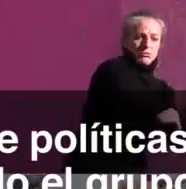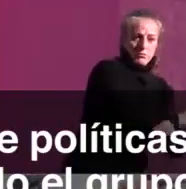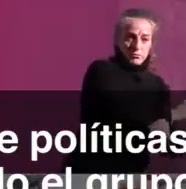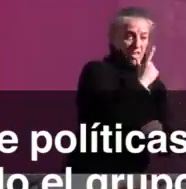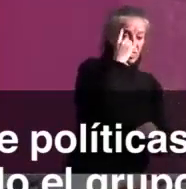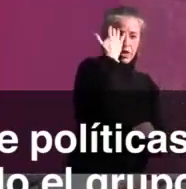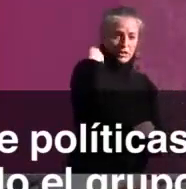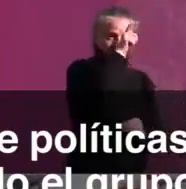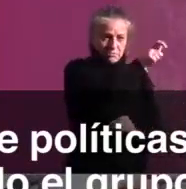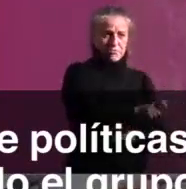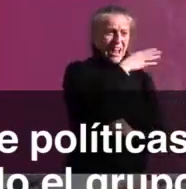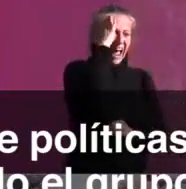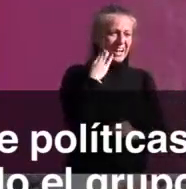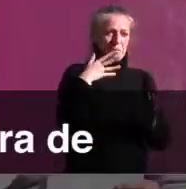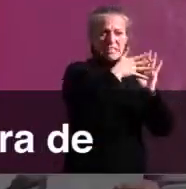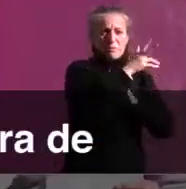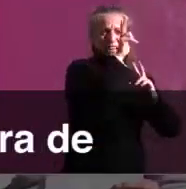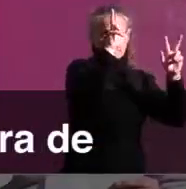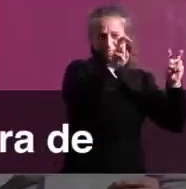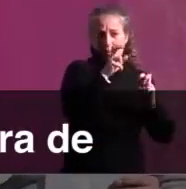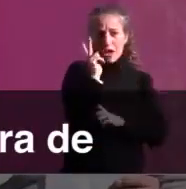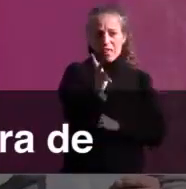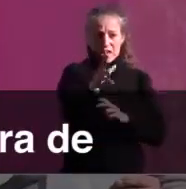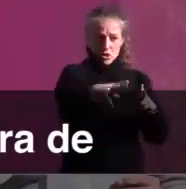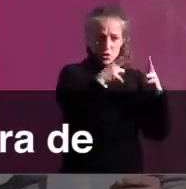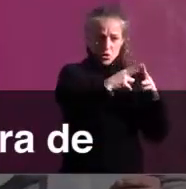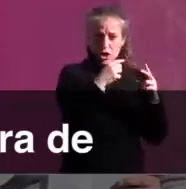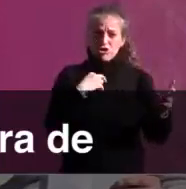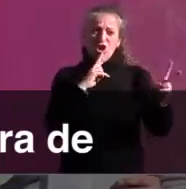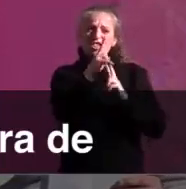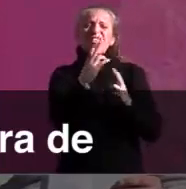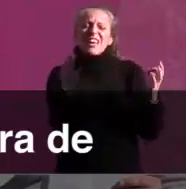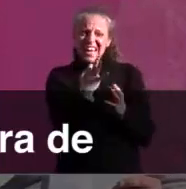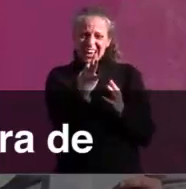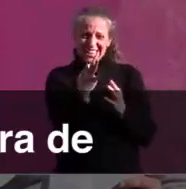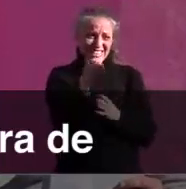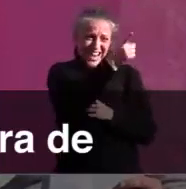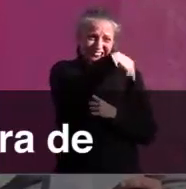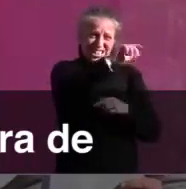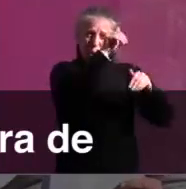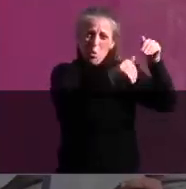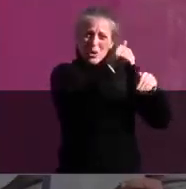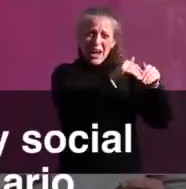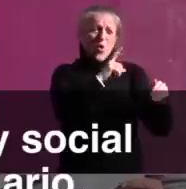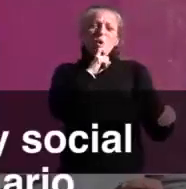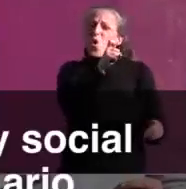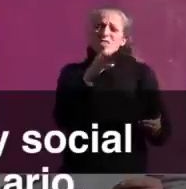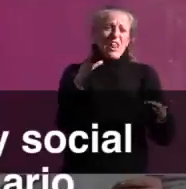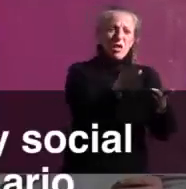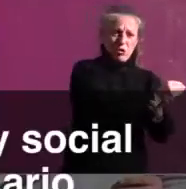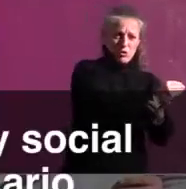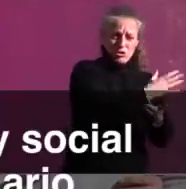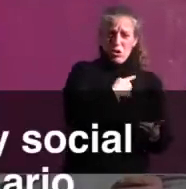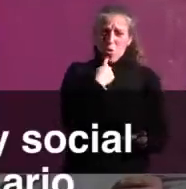socials. I jo us puc dir el que està fent el grup de Ciutadans a Barcelona. Votar en contra d'absolutament tot, de totes